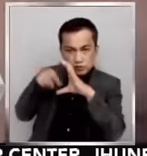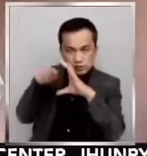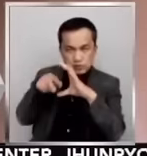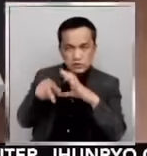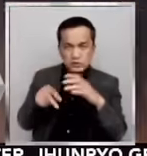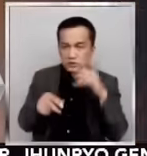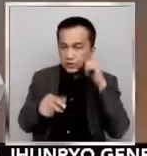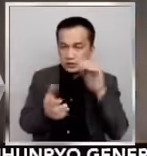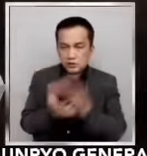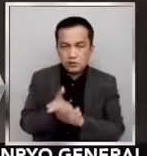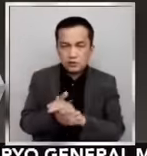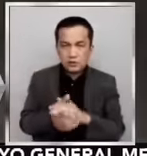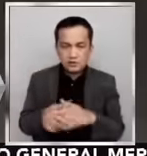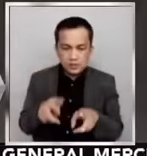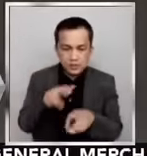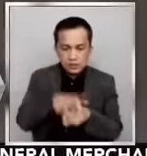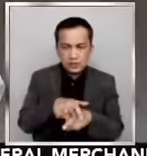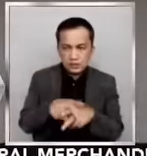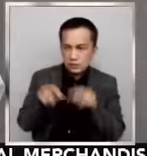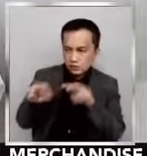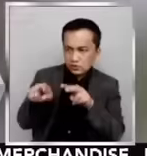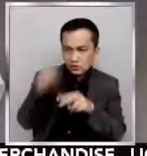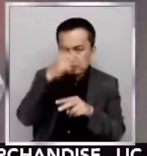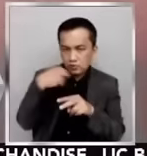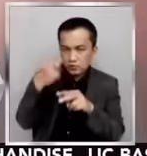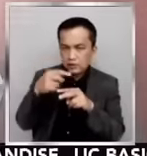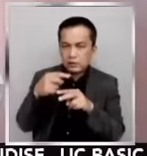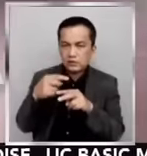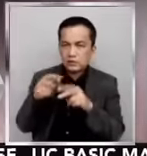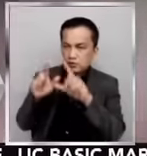na angkas para mamukhaan at maplakahan.